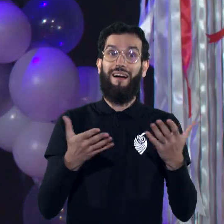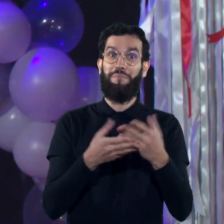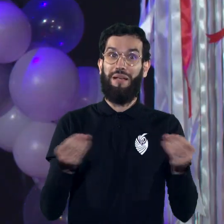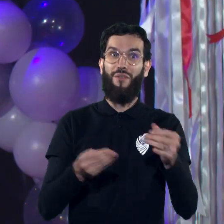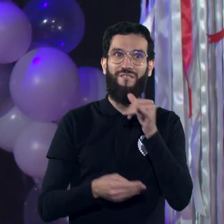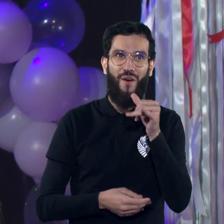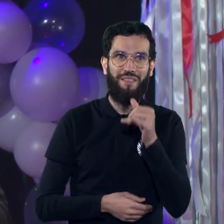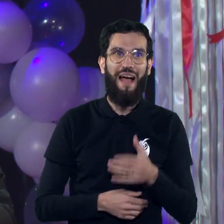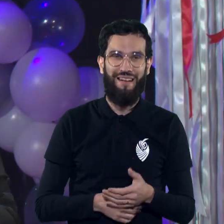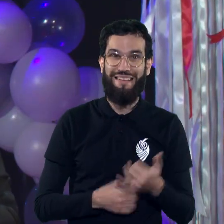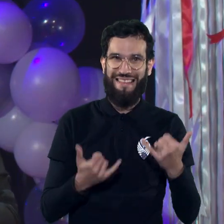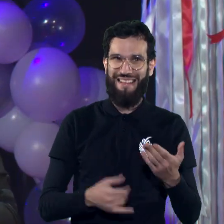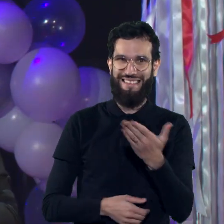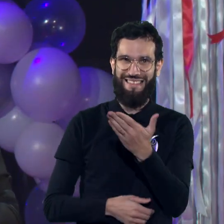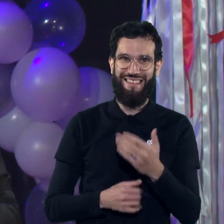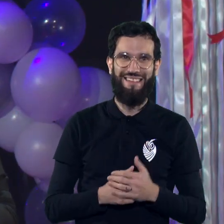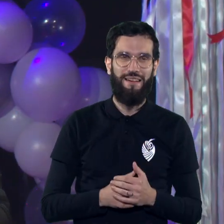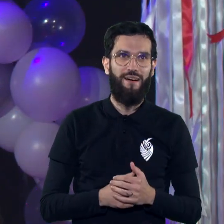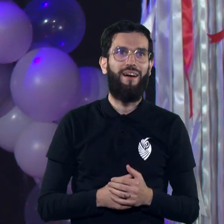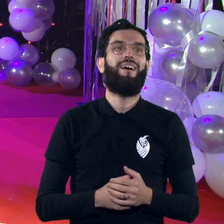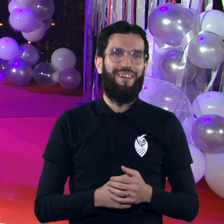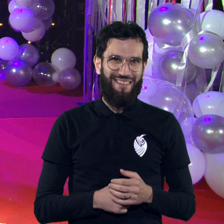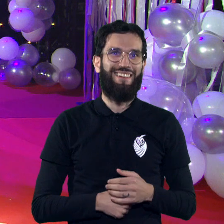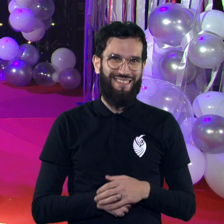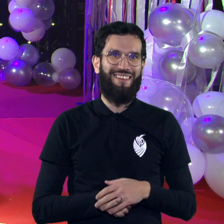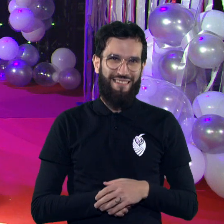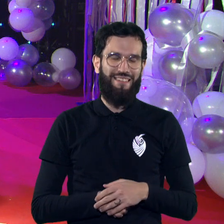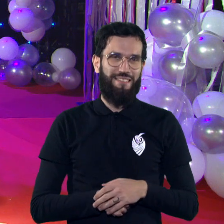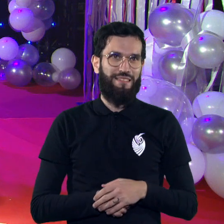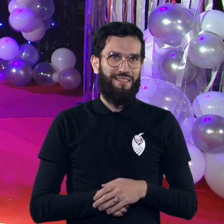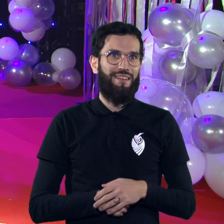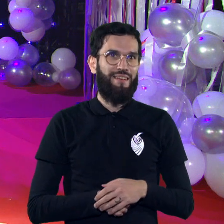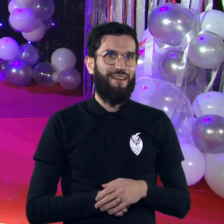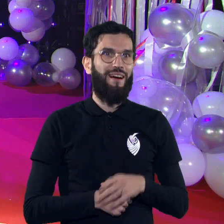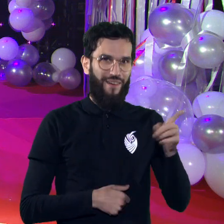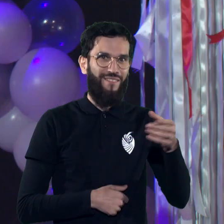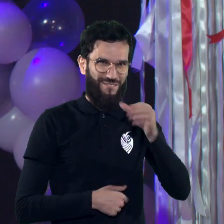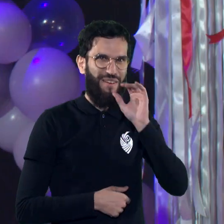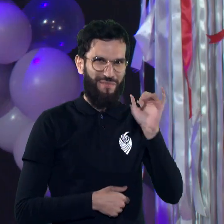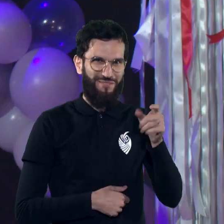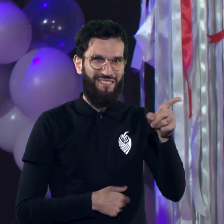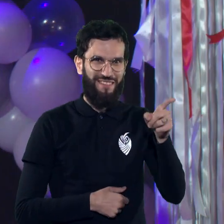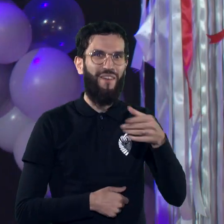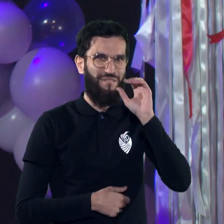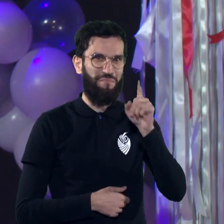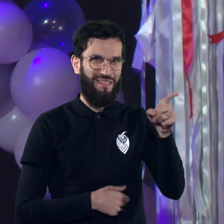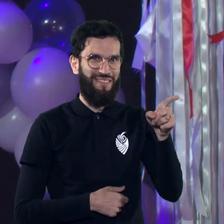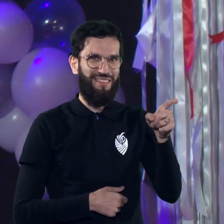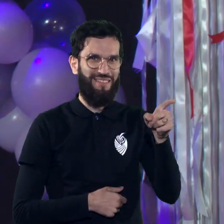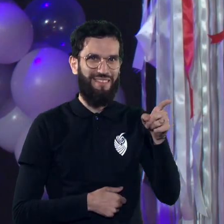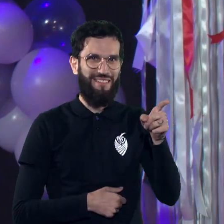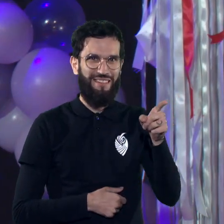zmizla. No, a ideš ty. No, kúzelniť, že? Kúzelniť, no. Jasné, jasné. Nech sa páči. Vypil. Že to počas tej otočky